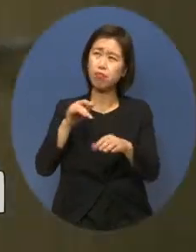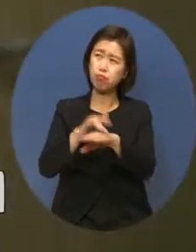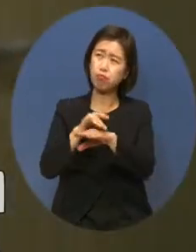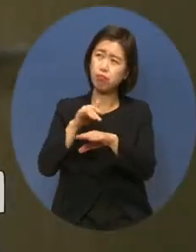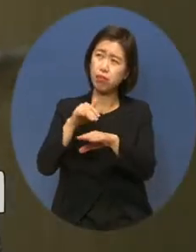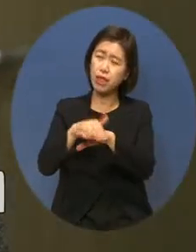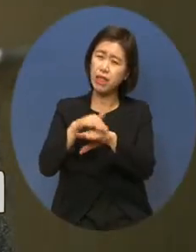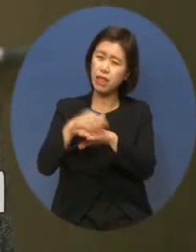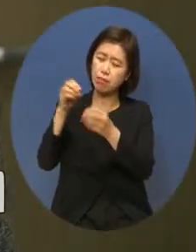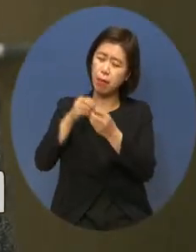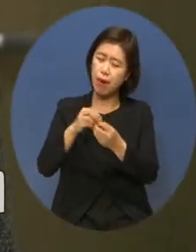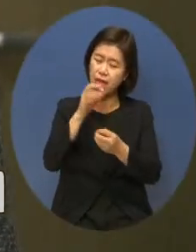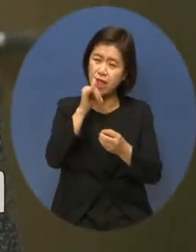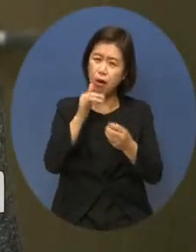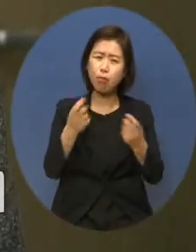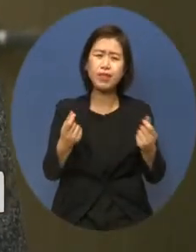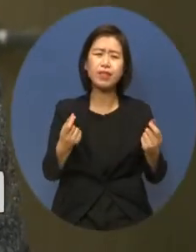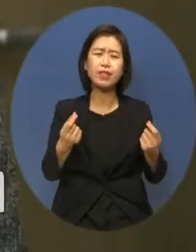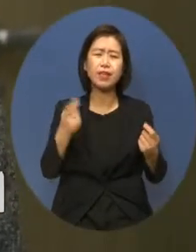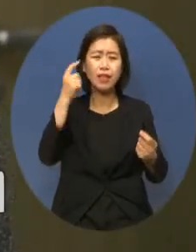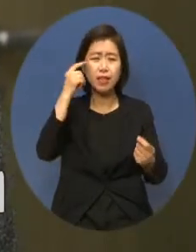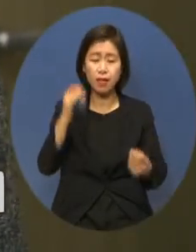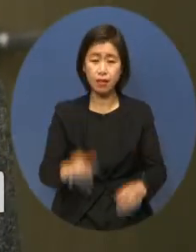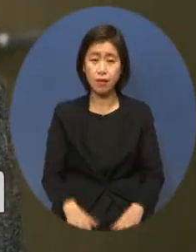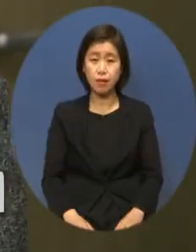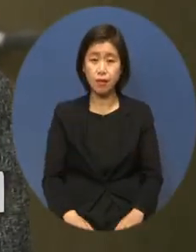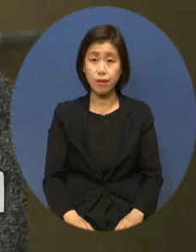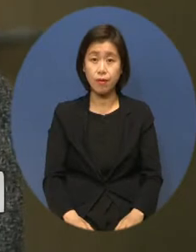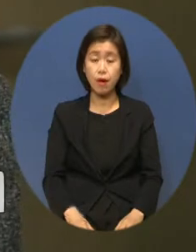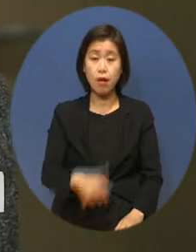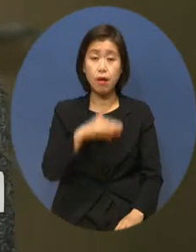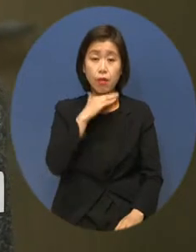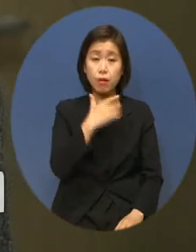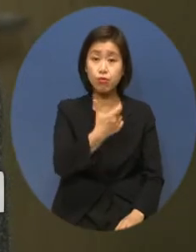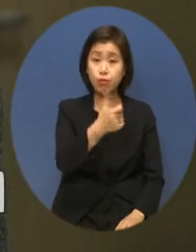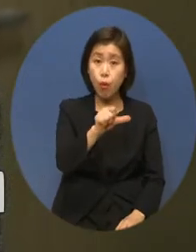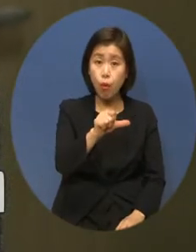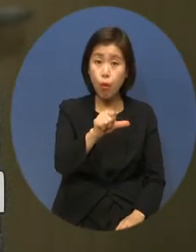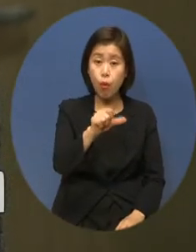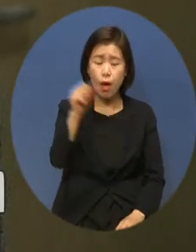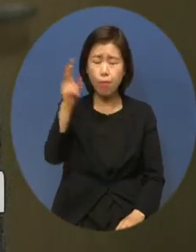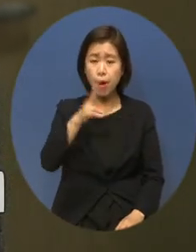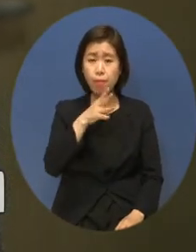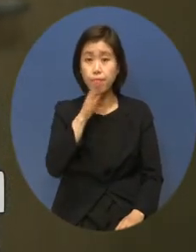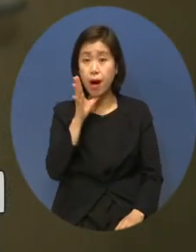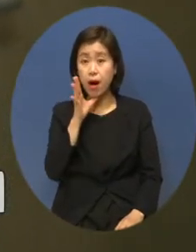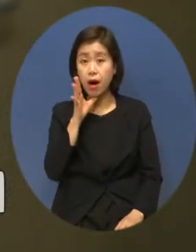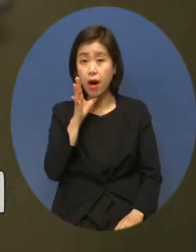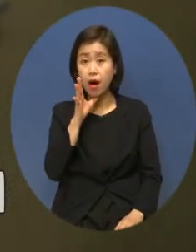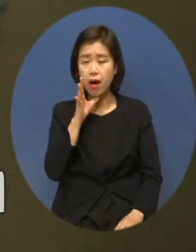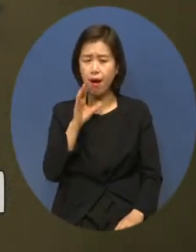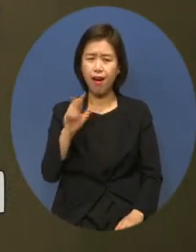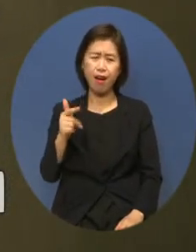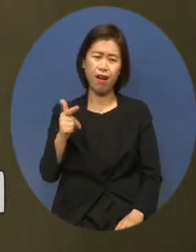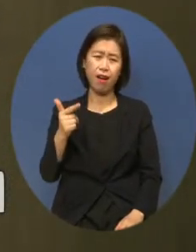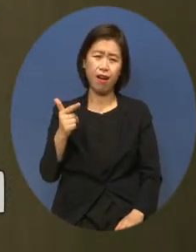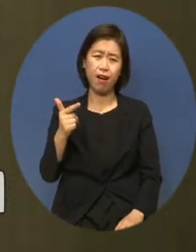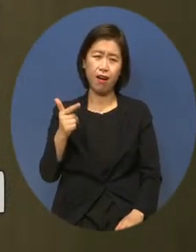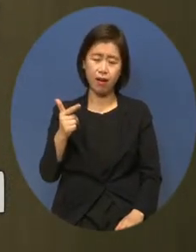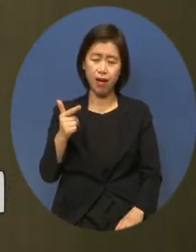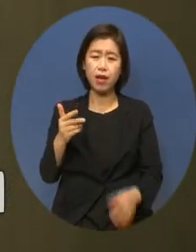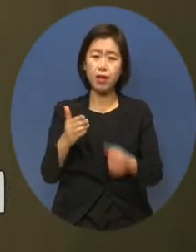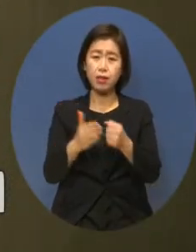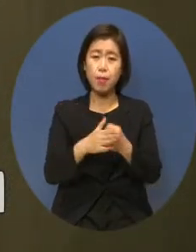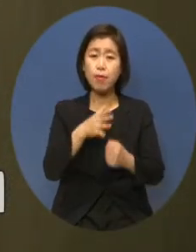해서 장애인이 아니게 되는 것은 아닌데, 받고 있던 활동 지원 서비스를 받을 수 없게 된다고 하는 점에서, 이게 사실